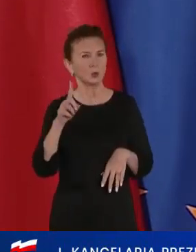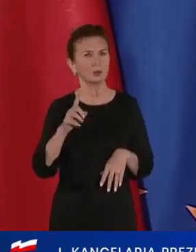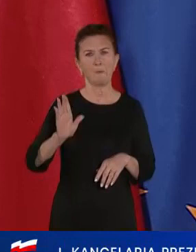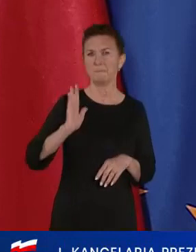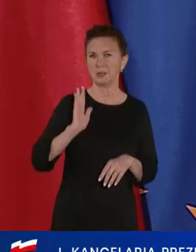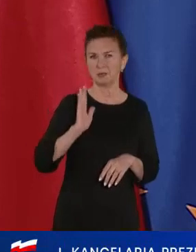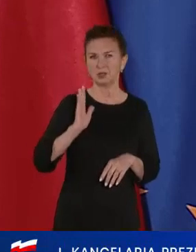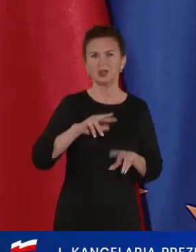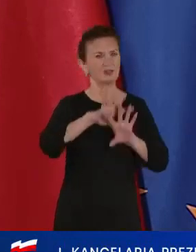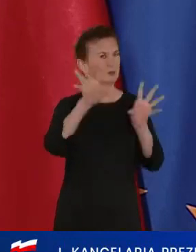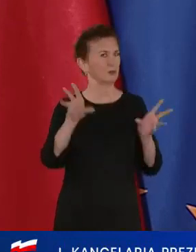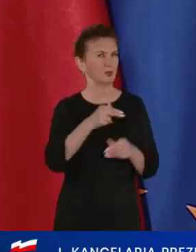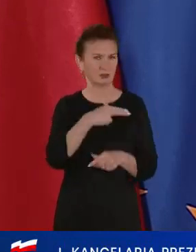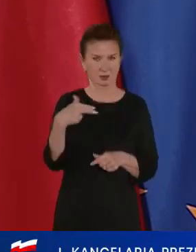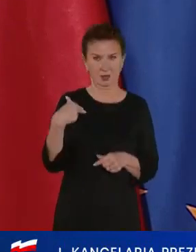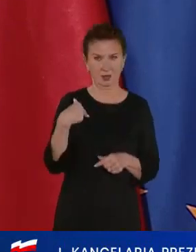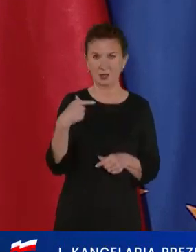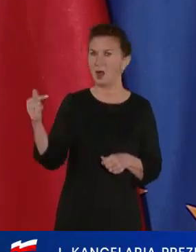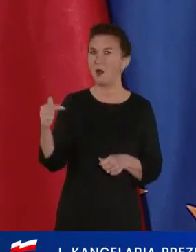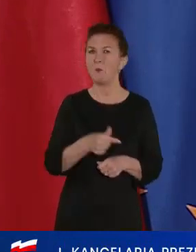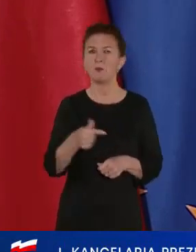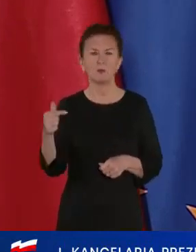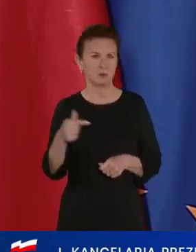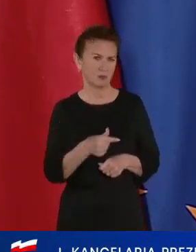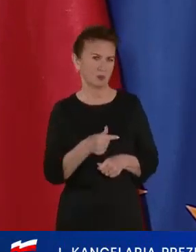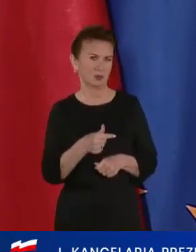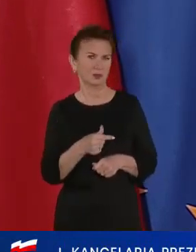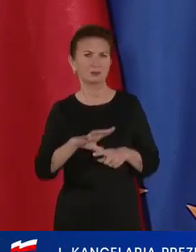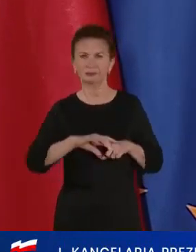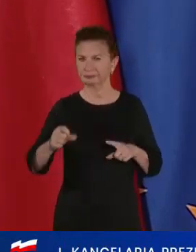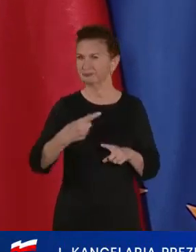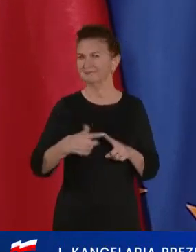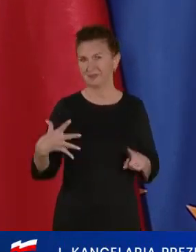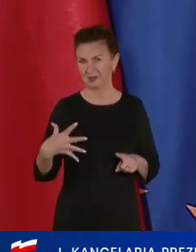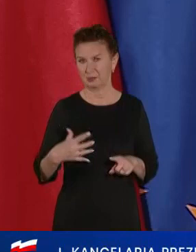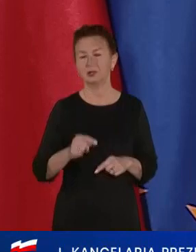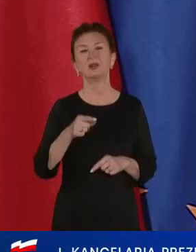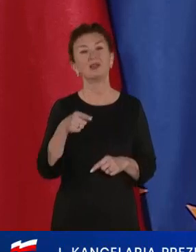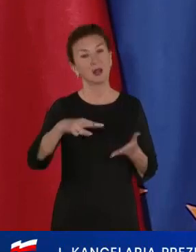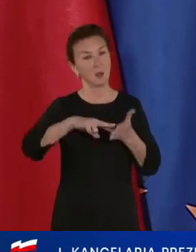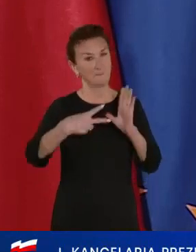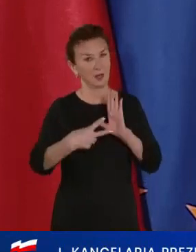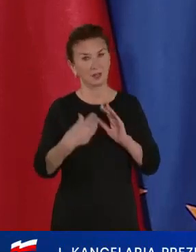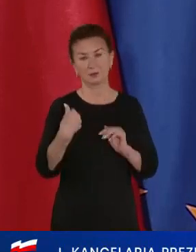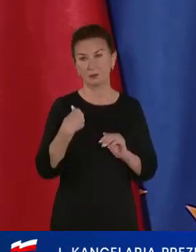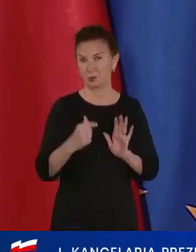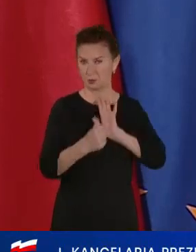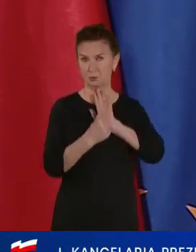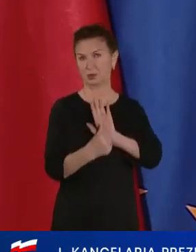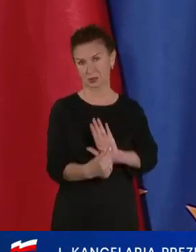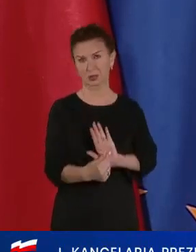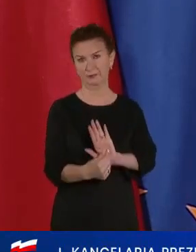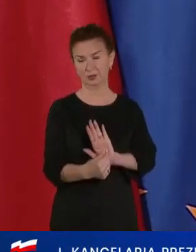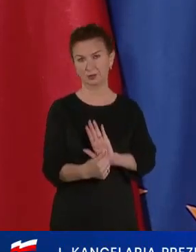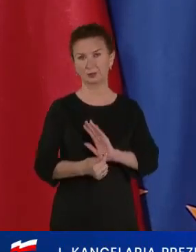bezpieczeństwo nas wszystkich, musieliśmy poddać pewnym rygorom. Taki plan został dzisiaj przez pana premiera